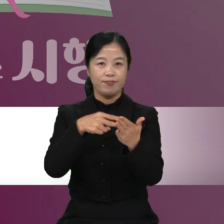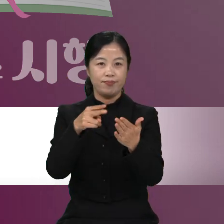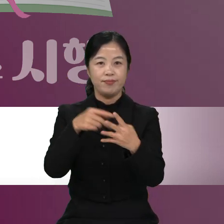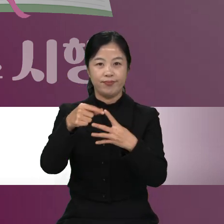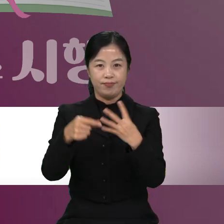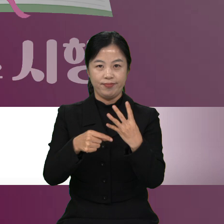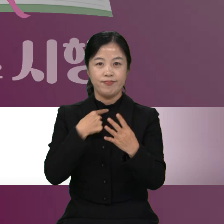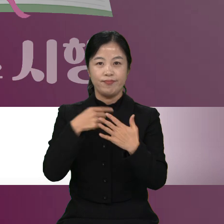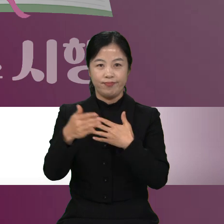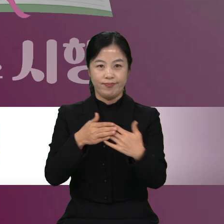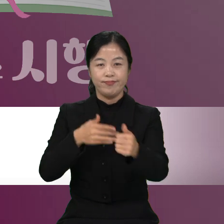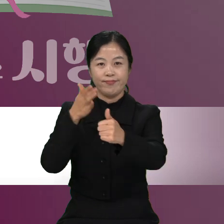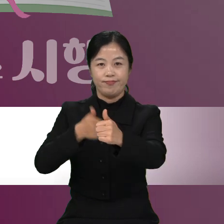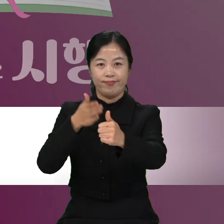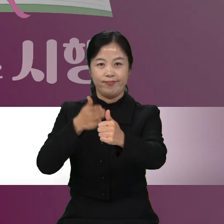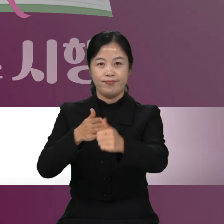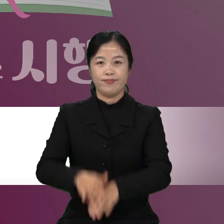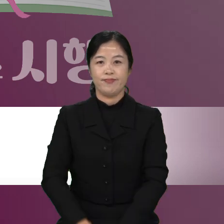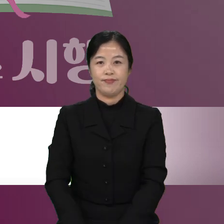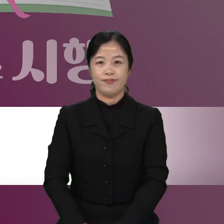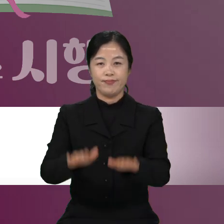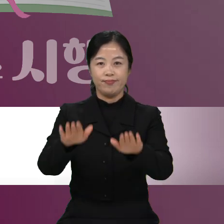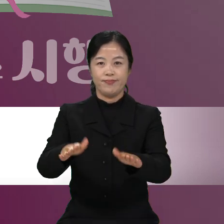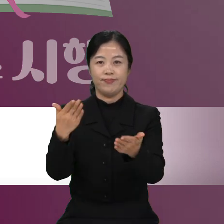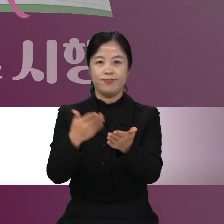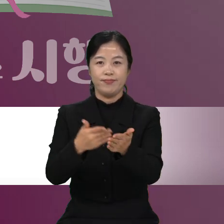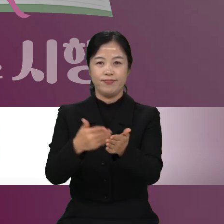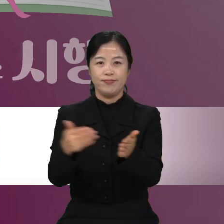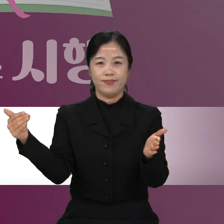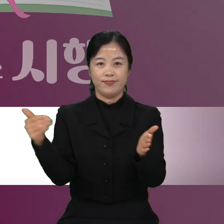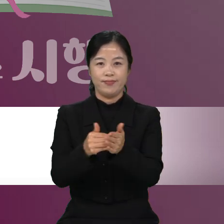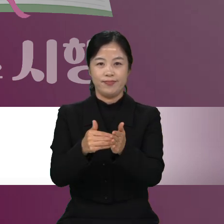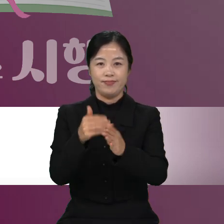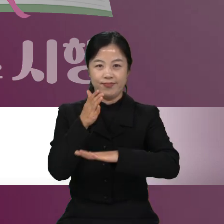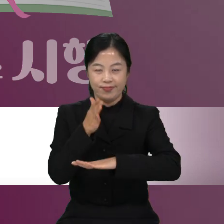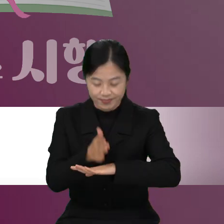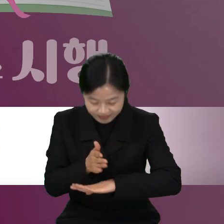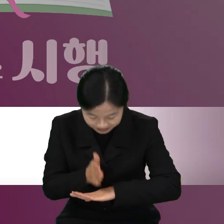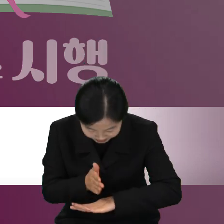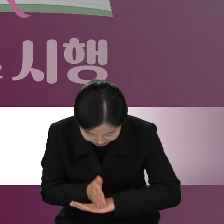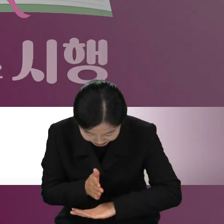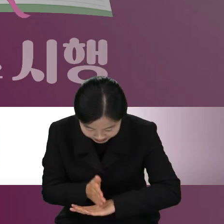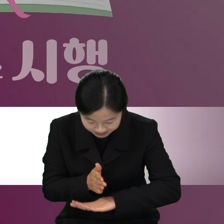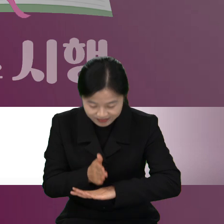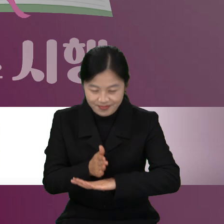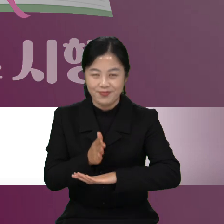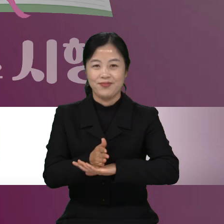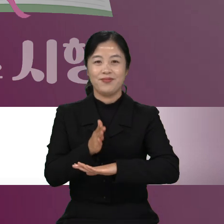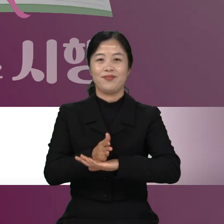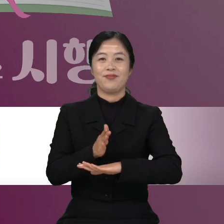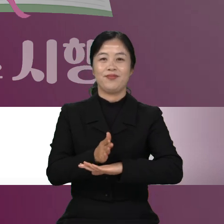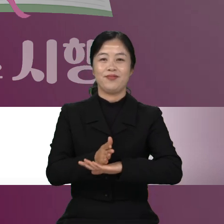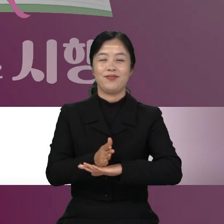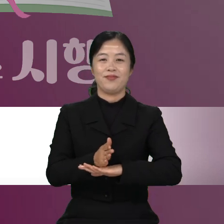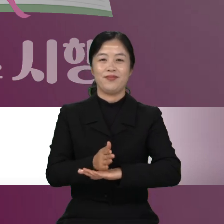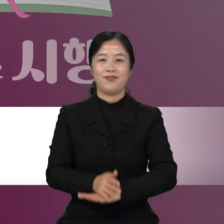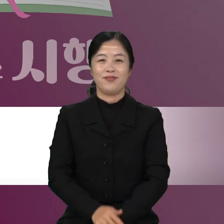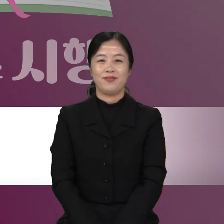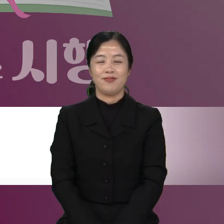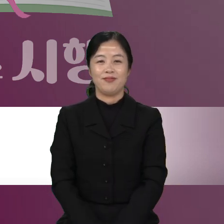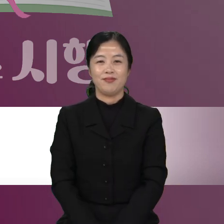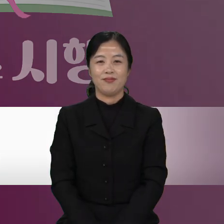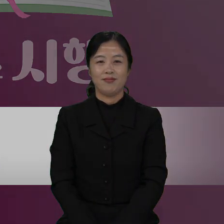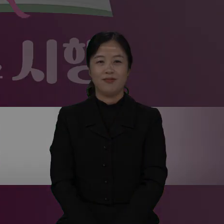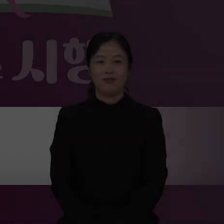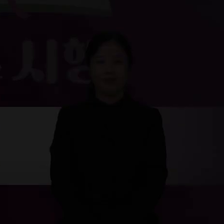다양한 독서 콘텐츠를 접하는 기회가 늘어나기를 바랍니다 이번 주 준비한 소식은 여기까지입니다 시청해 주신 여러분